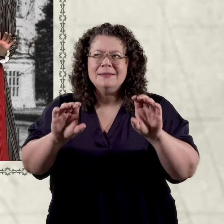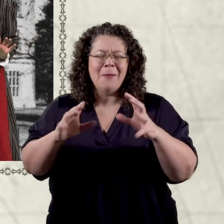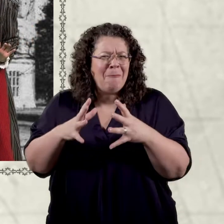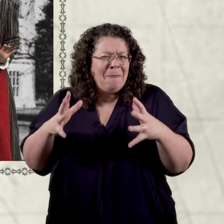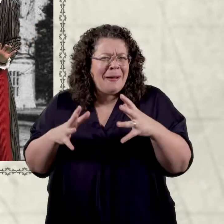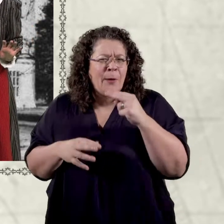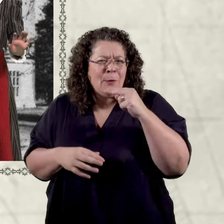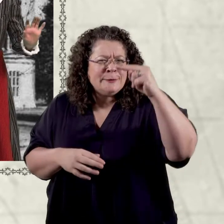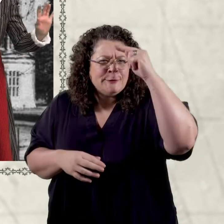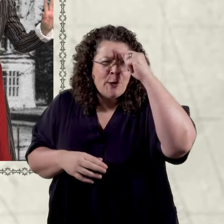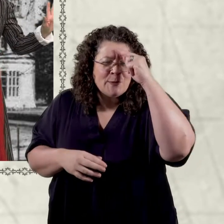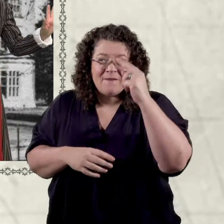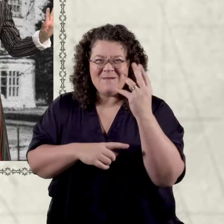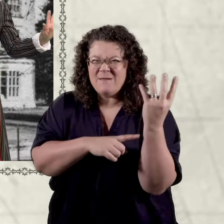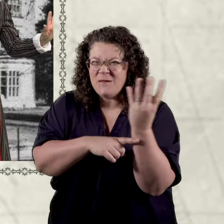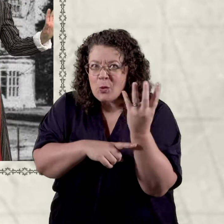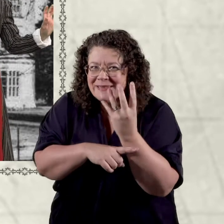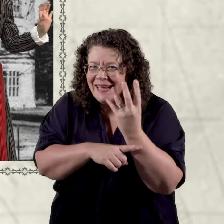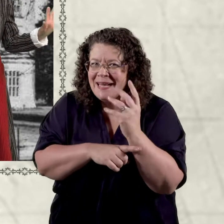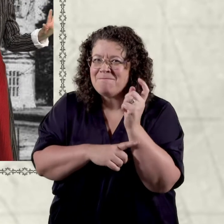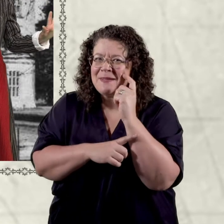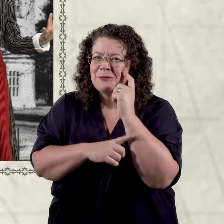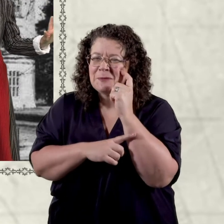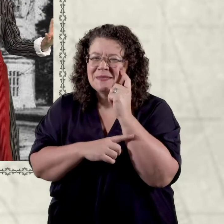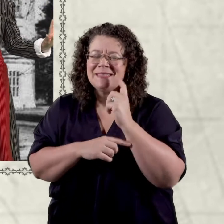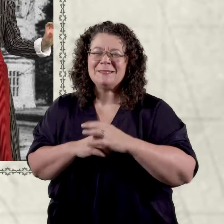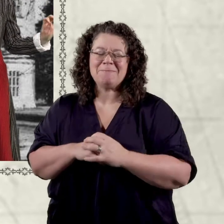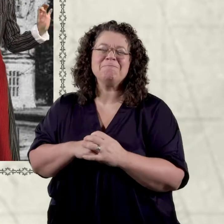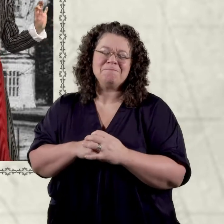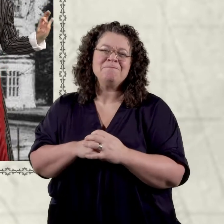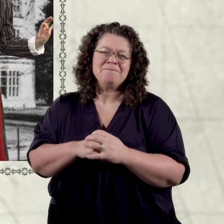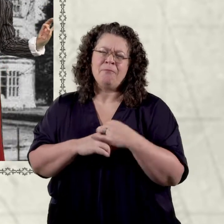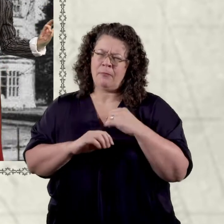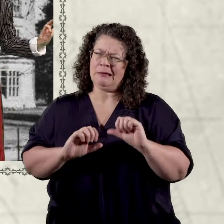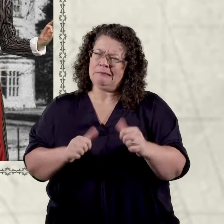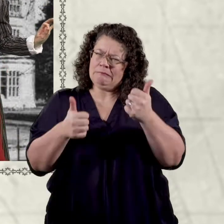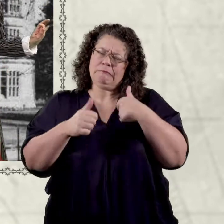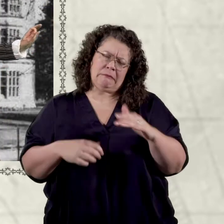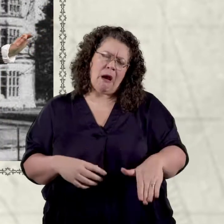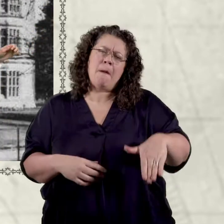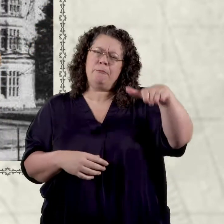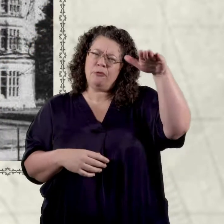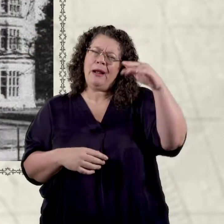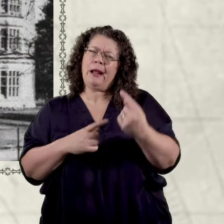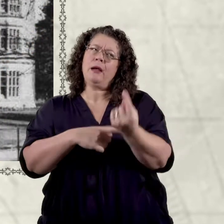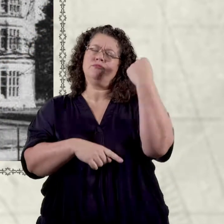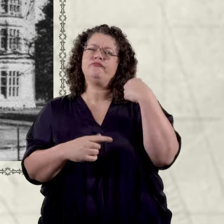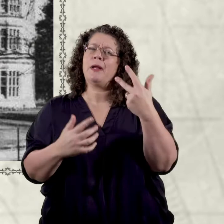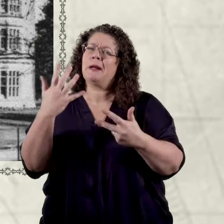i tŷ dol, gyda briciau coch a ffenestri mawrion ac 14 ystafell